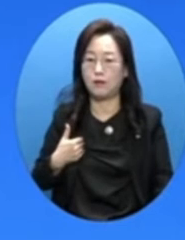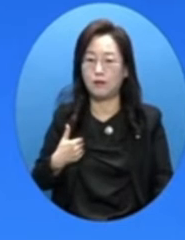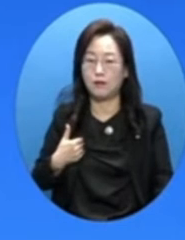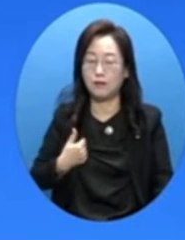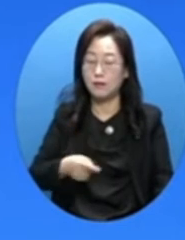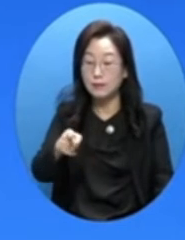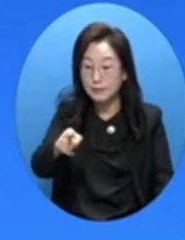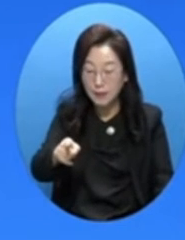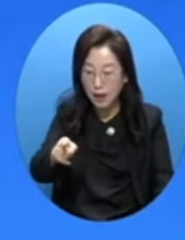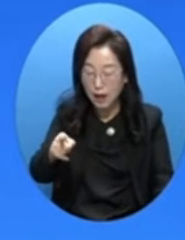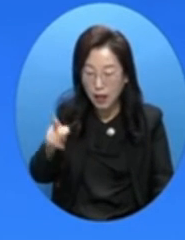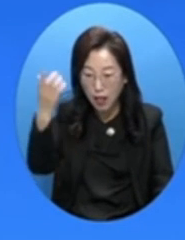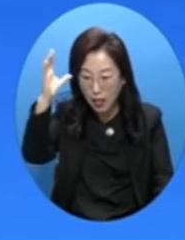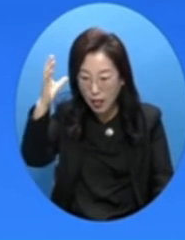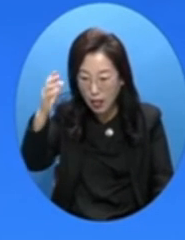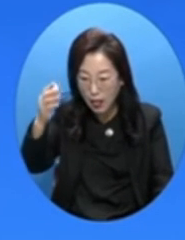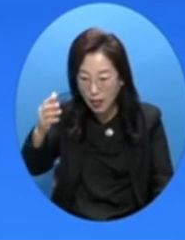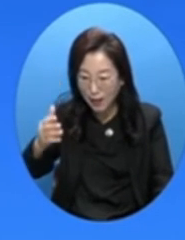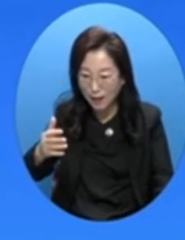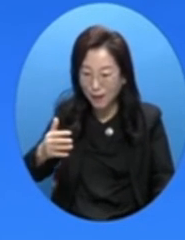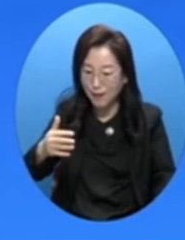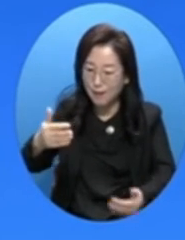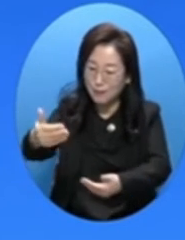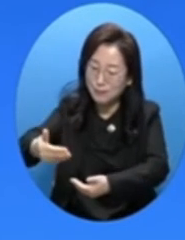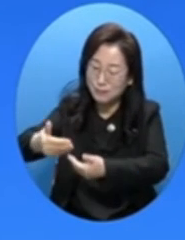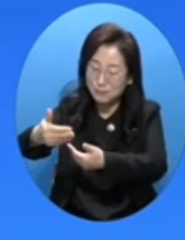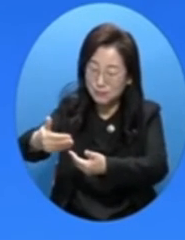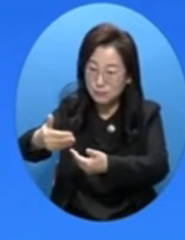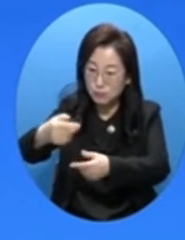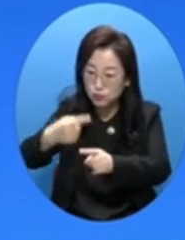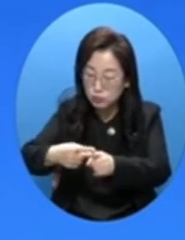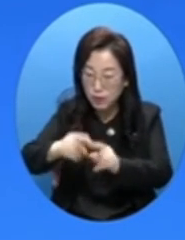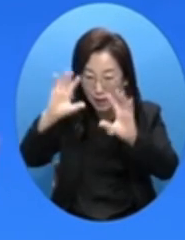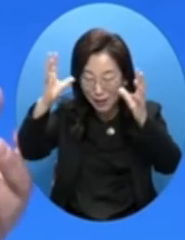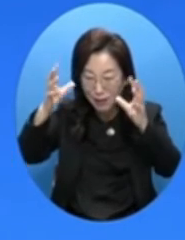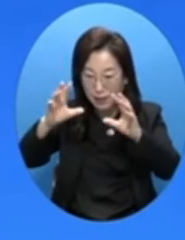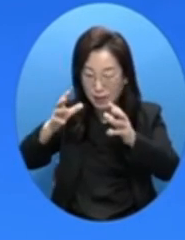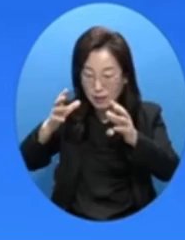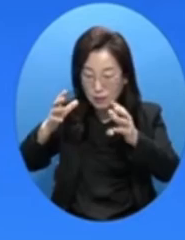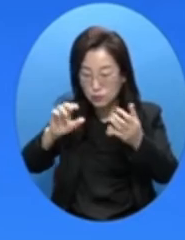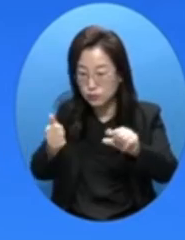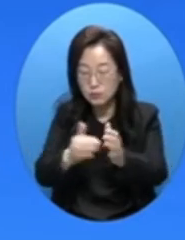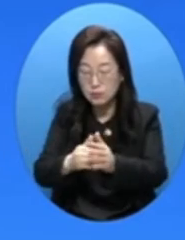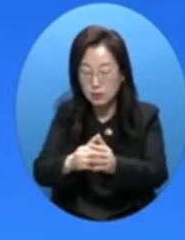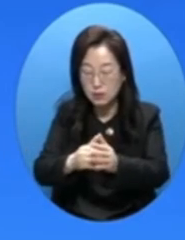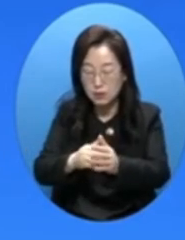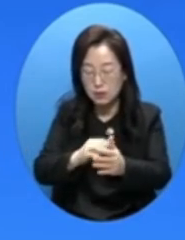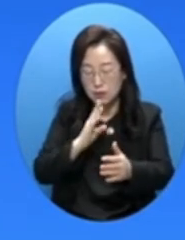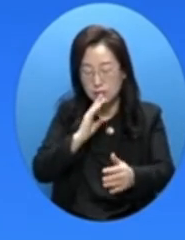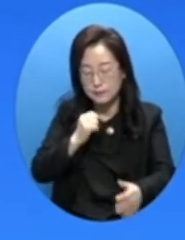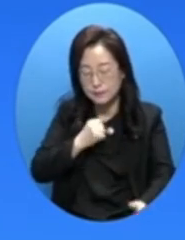그 아이를 기뻐하며 살다가 그 아이까지 세상을 떠나니까 정말 눈앞이 캄캄했지만